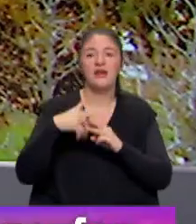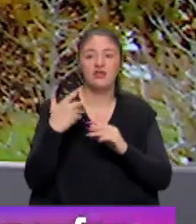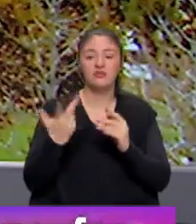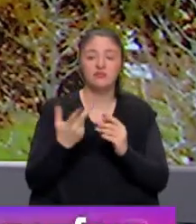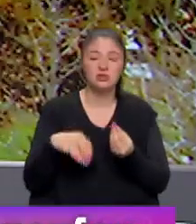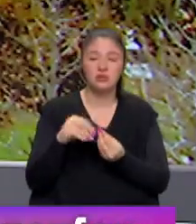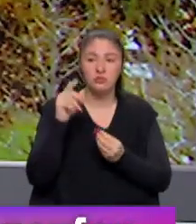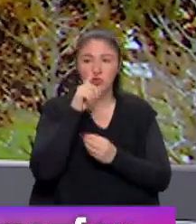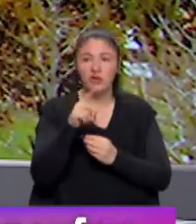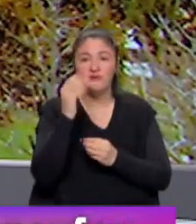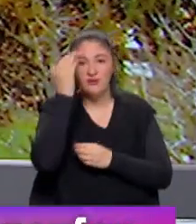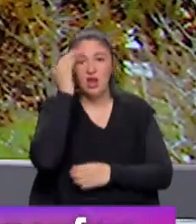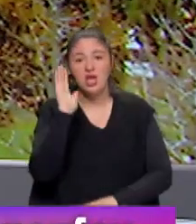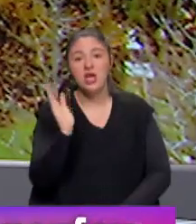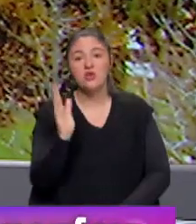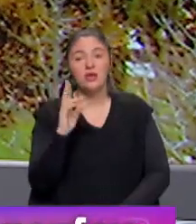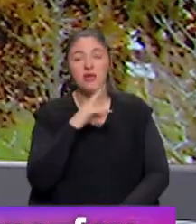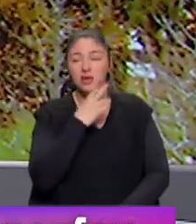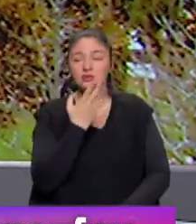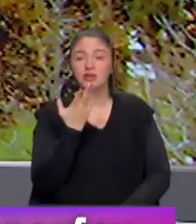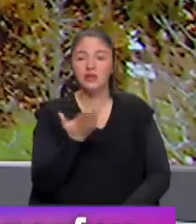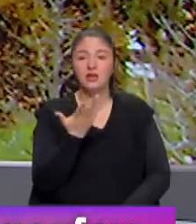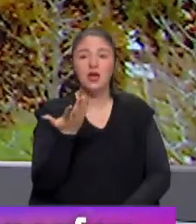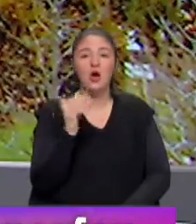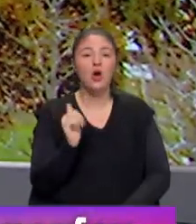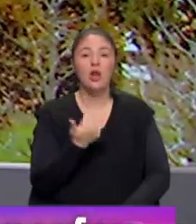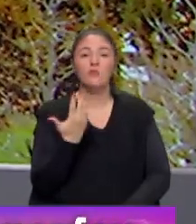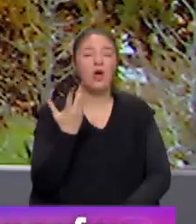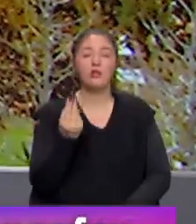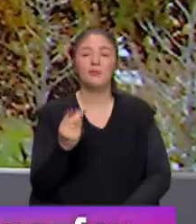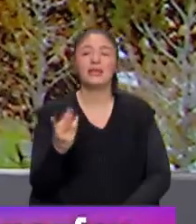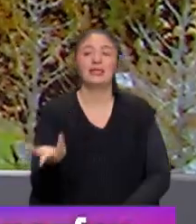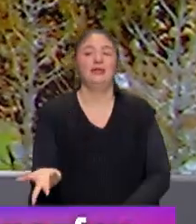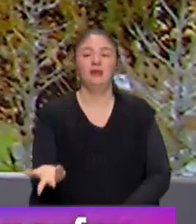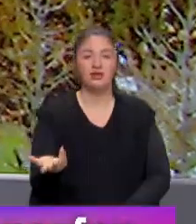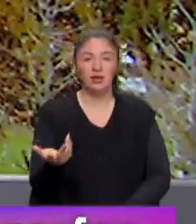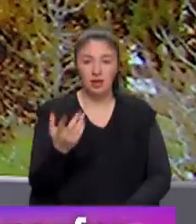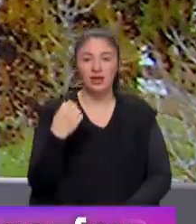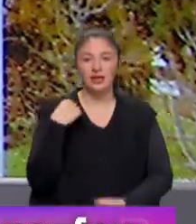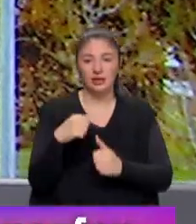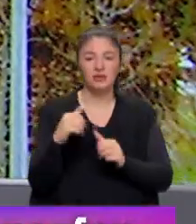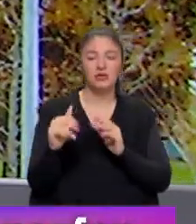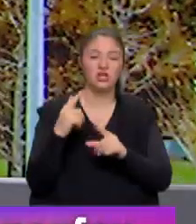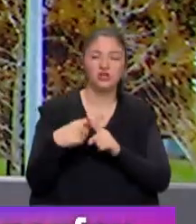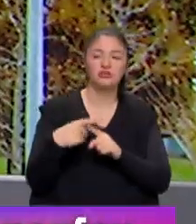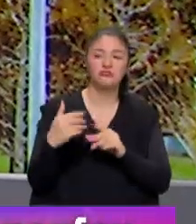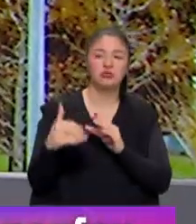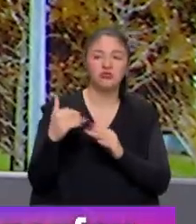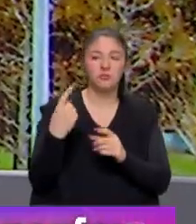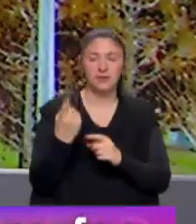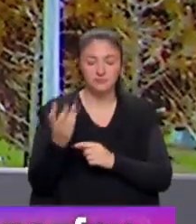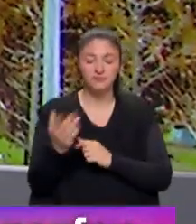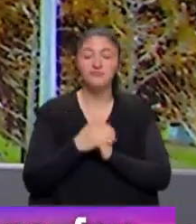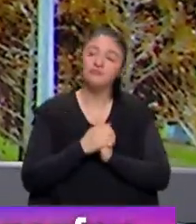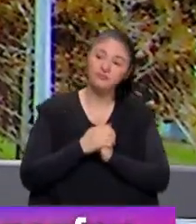faiz zamlar yüzünden fakirleşiyor ne yazık ki. Daha önemli ne olabilir ki? Yine X'ten gelen mesajlardan